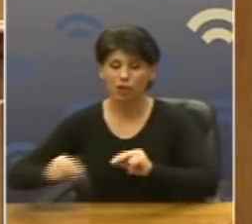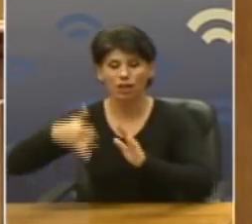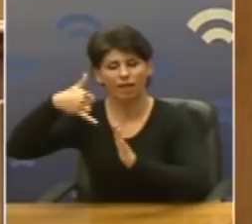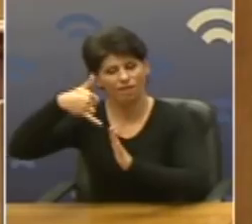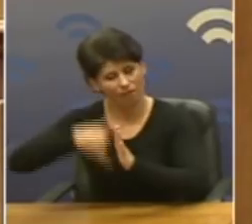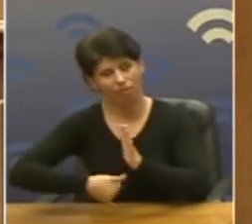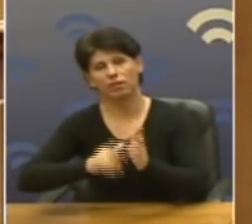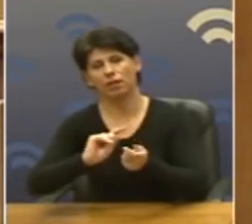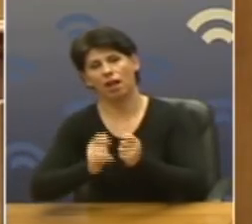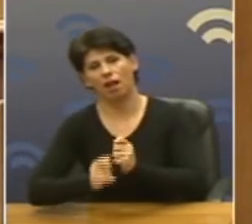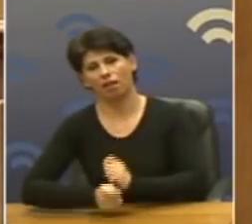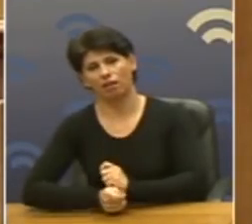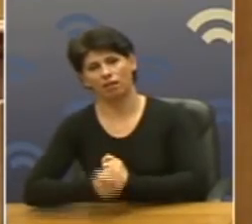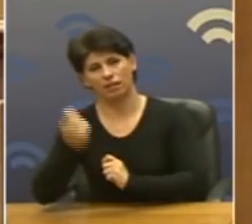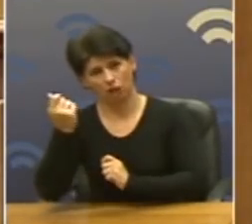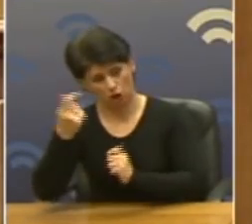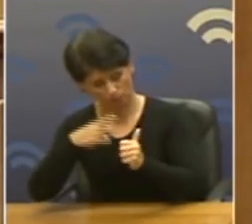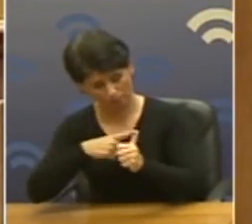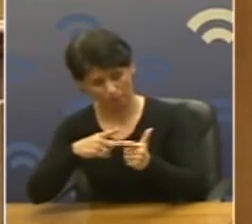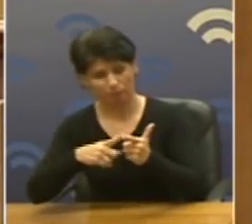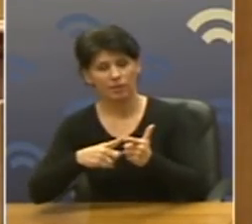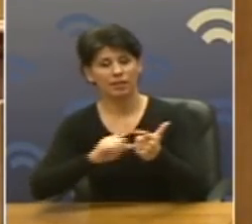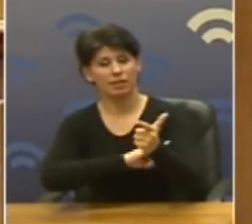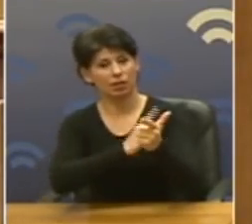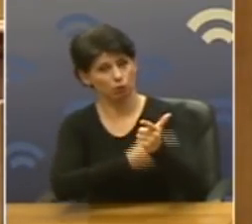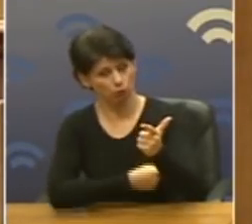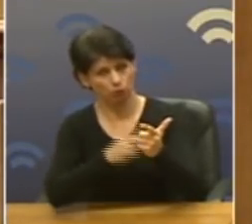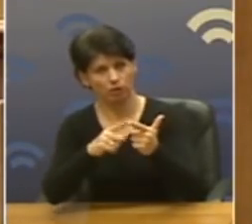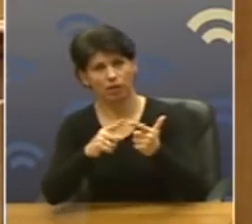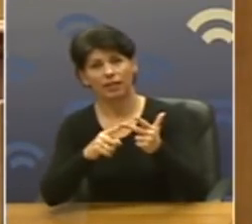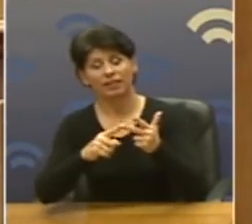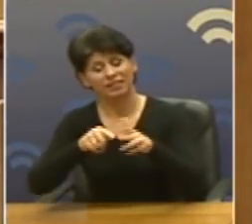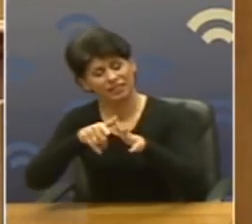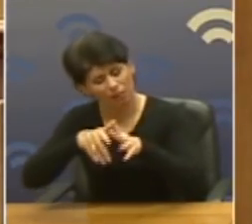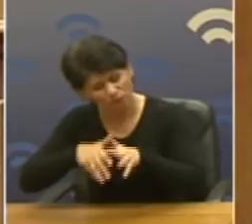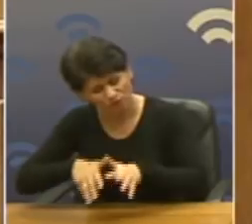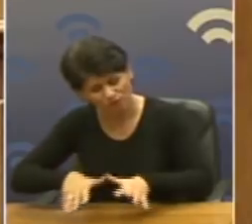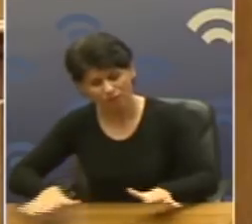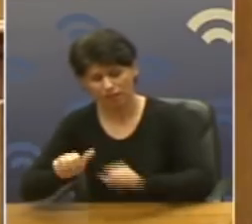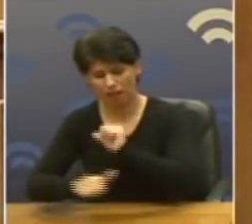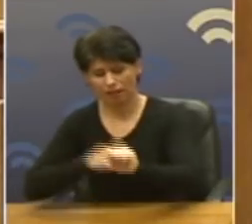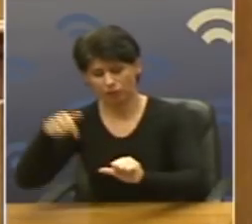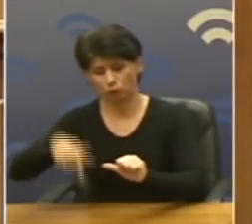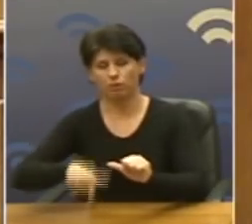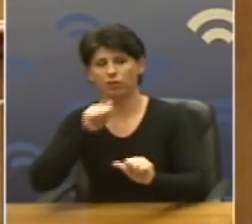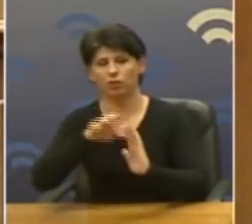βαθύτερες αλλαγές στην οικονομία, στην εξουσία και ριζική αλλαγή του σημερινού συντάγματος. Σας ευχαριστώ.